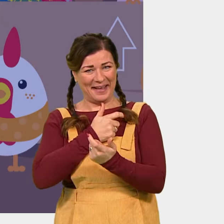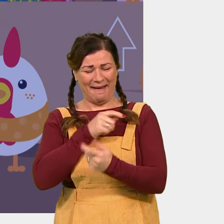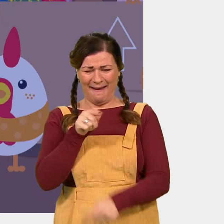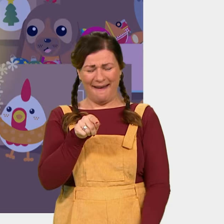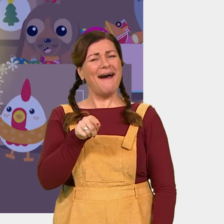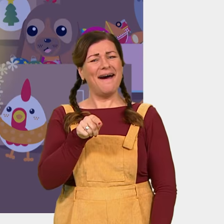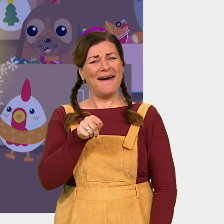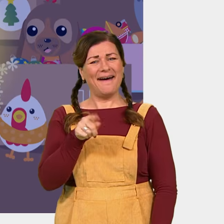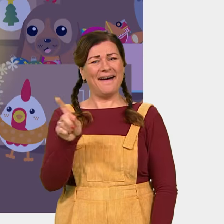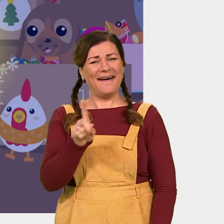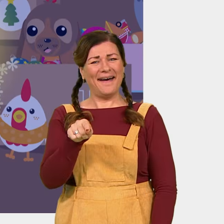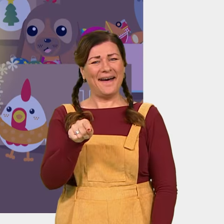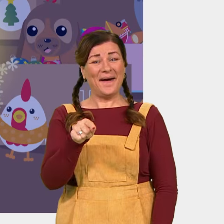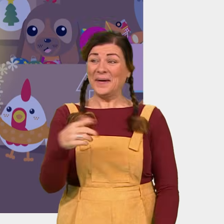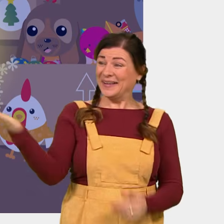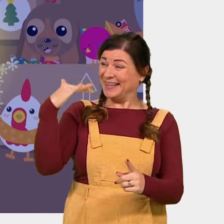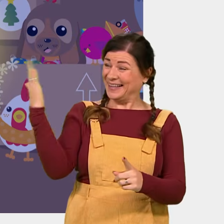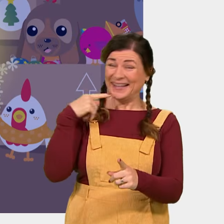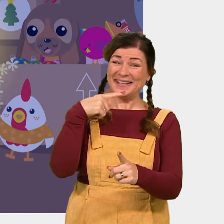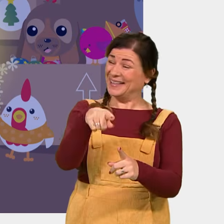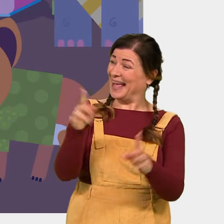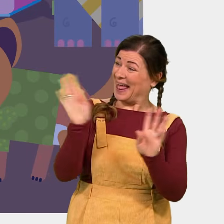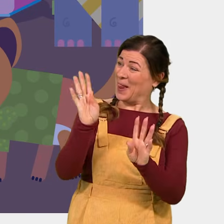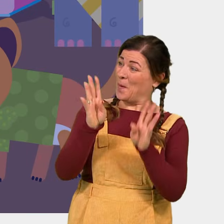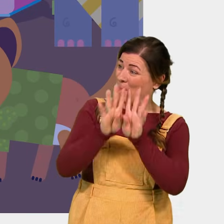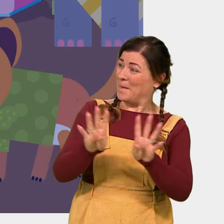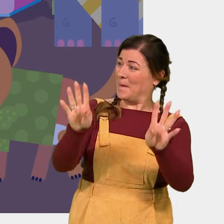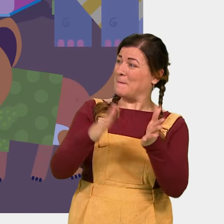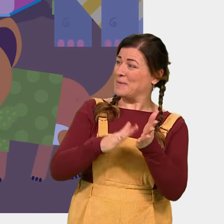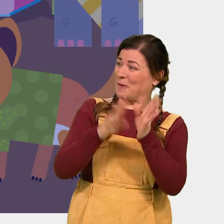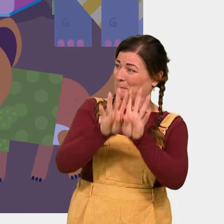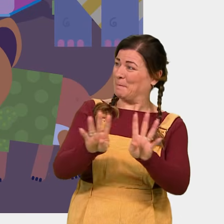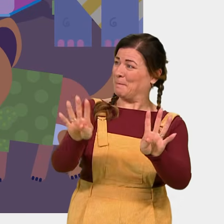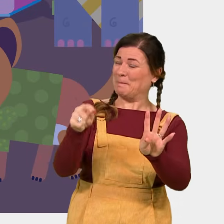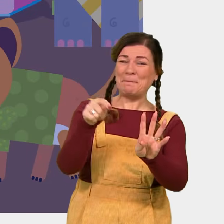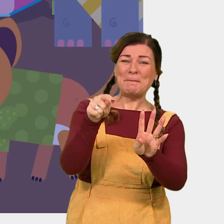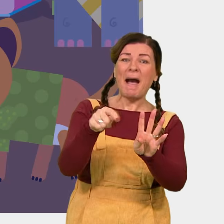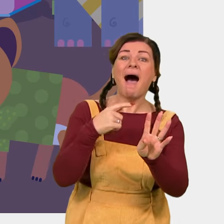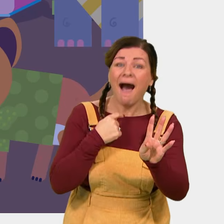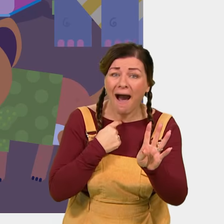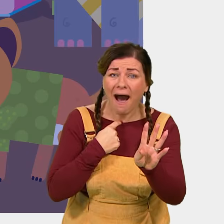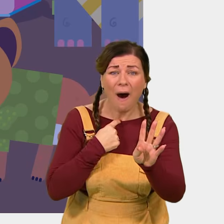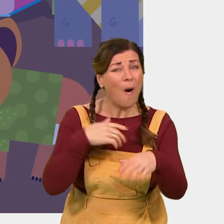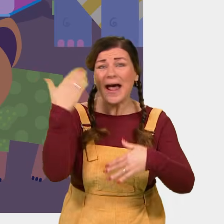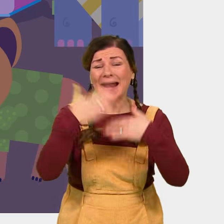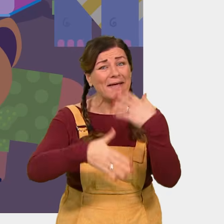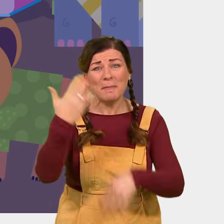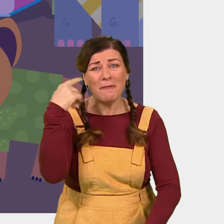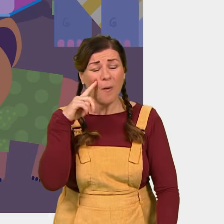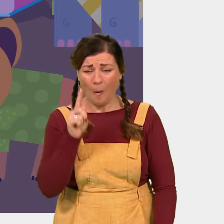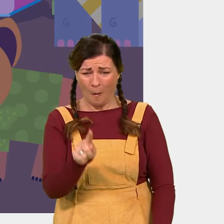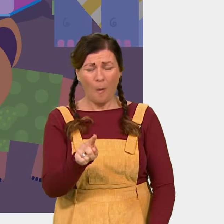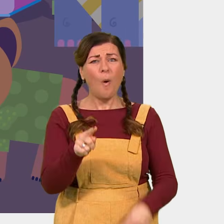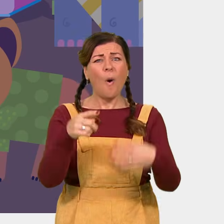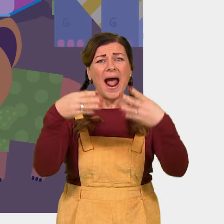canwyllbren. Dewch i ddweud helo wrth Miriam. Dwi erioed wedi gweld canwyllbren hefo